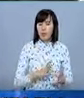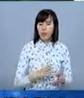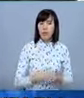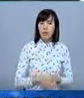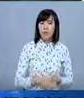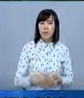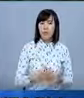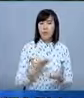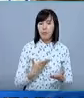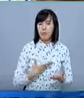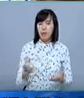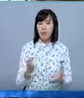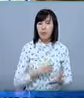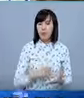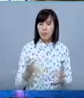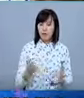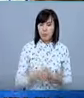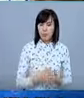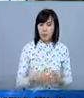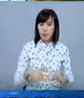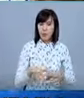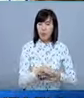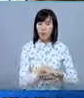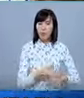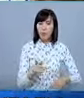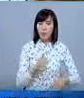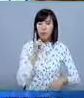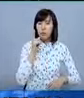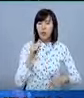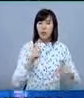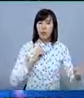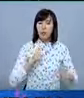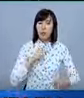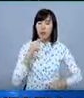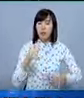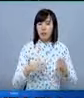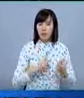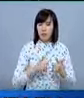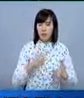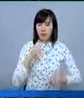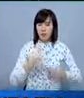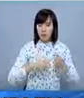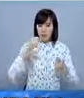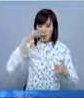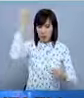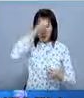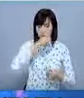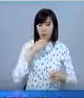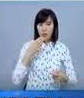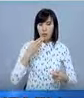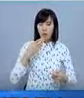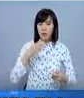соны пайдалануымыз керек. Мегаполистегі жастардың жиыны дәстүрге айналып, келер жылы TEDx